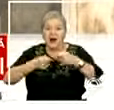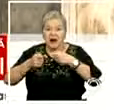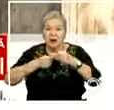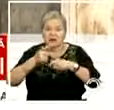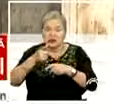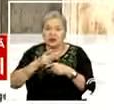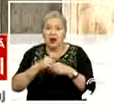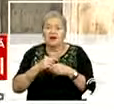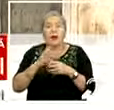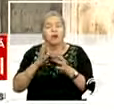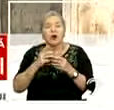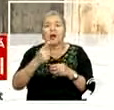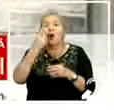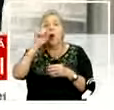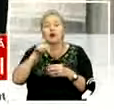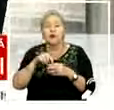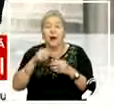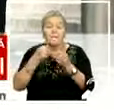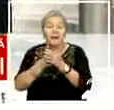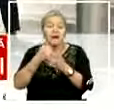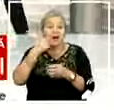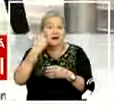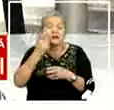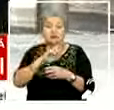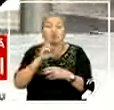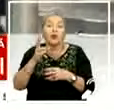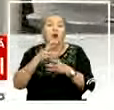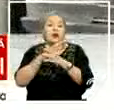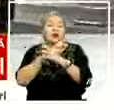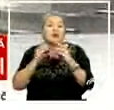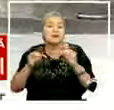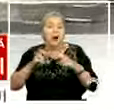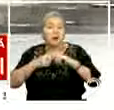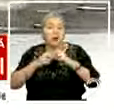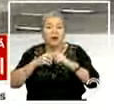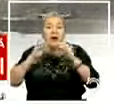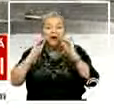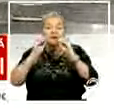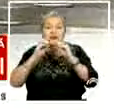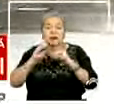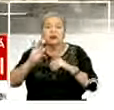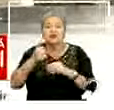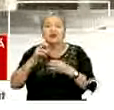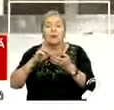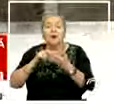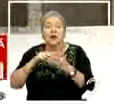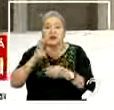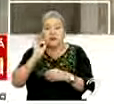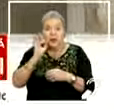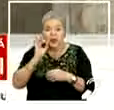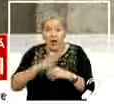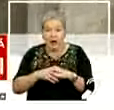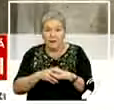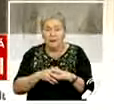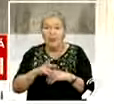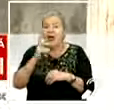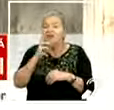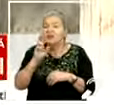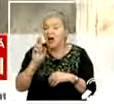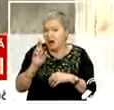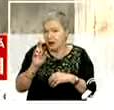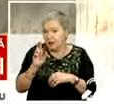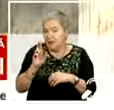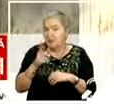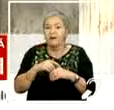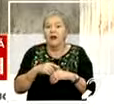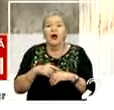și cu o lună de zile, până când, așa cum vă spuneam, nu se rezolvă problema din învățământ și problema pensiilor speciale. De cealaltă parte însă,